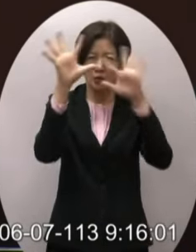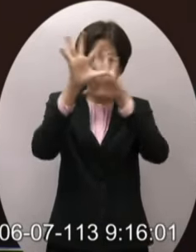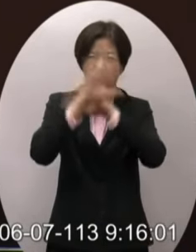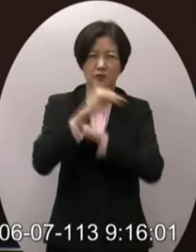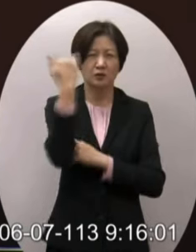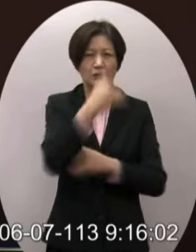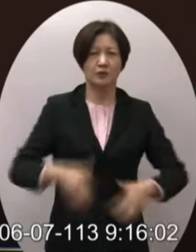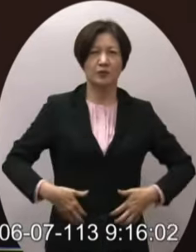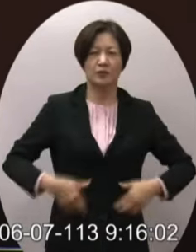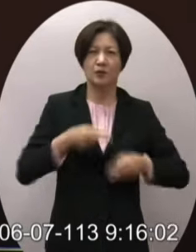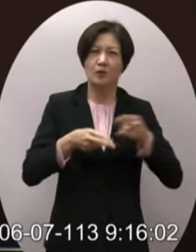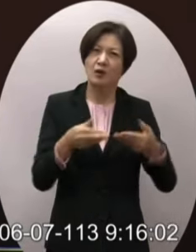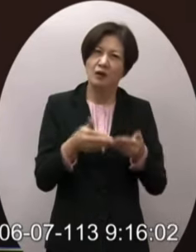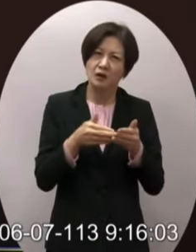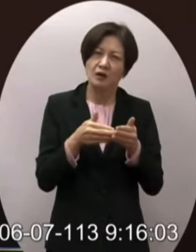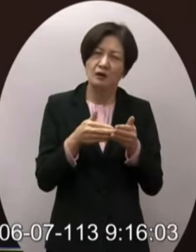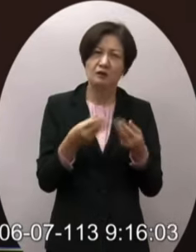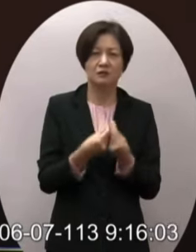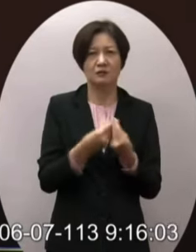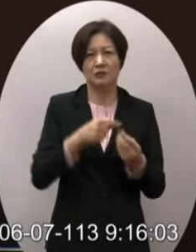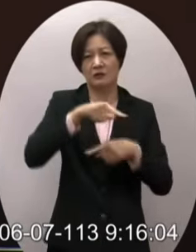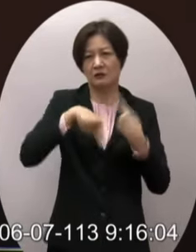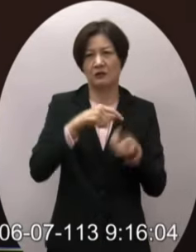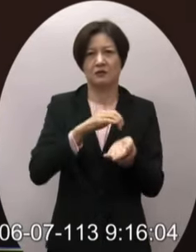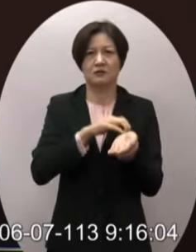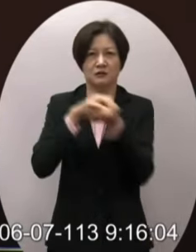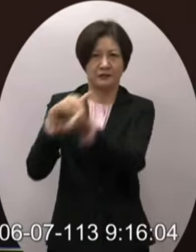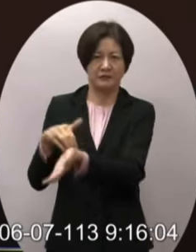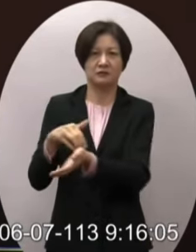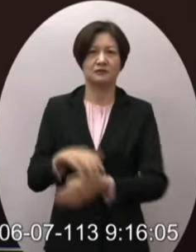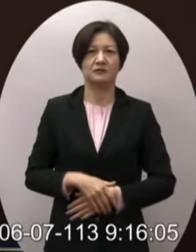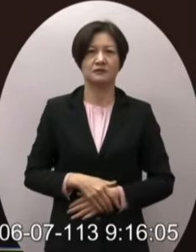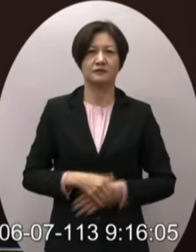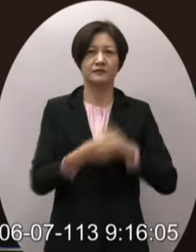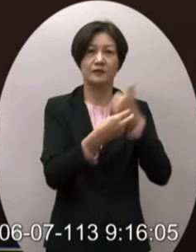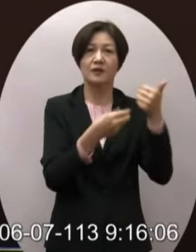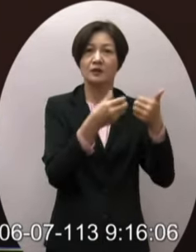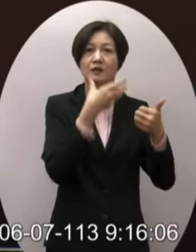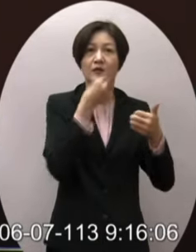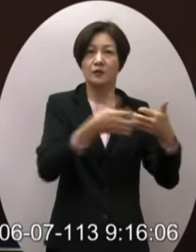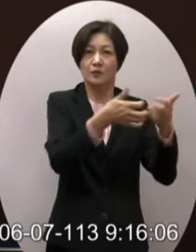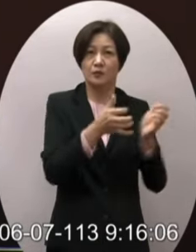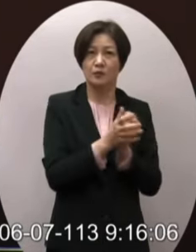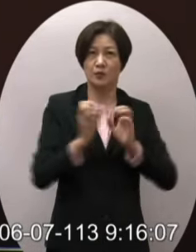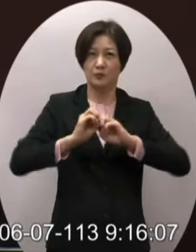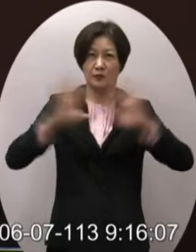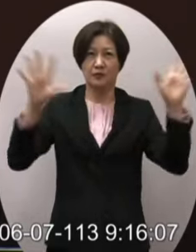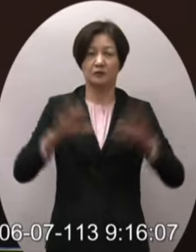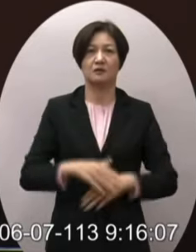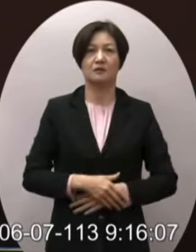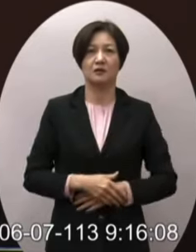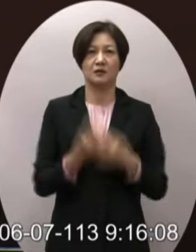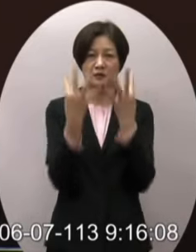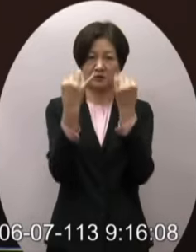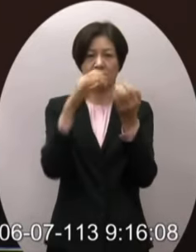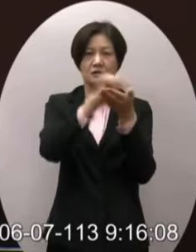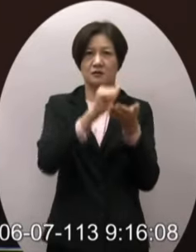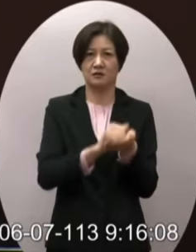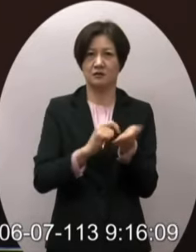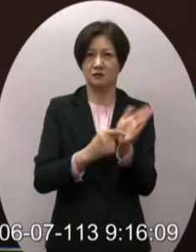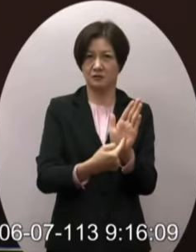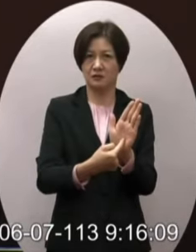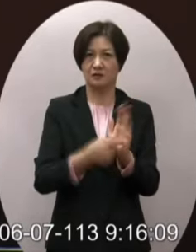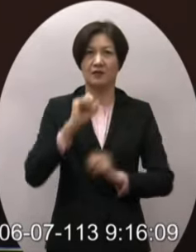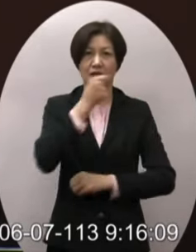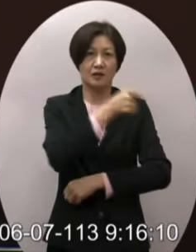术的案例，不得不转院。结果呢，卫福部告诉大家说，数据表示国